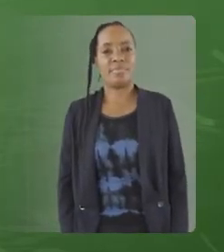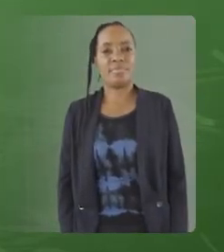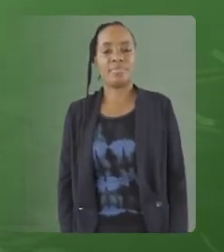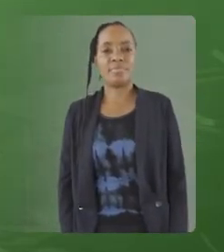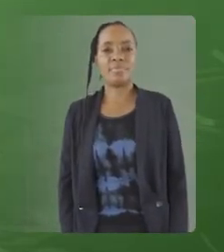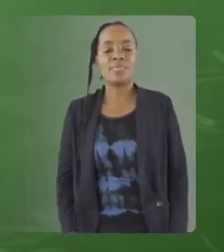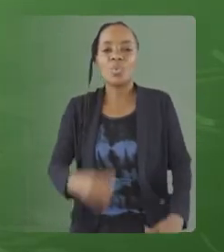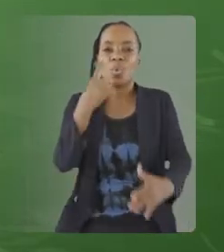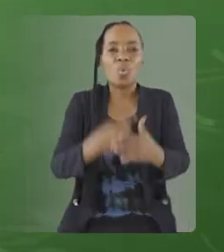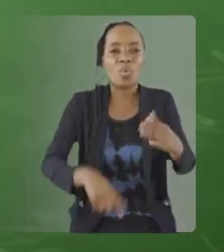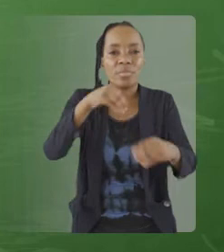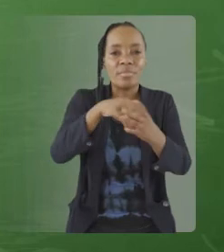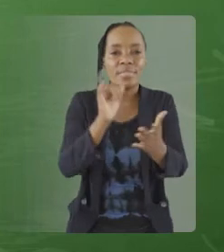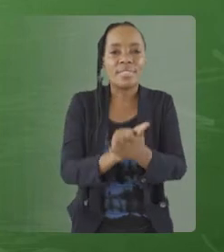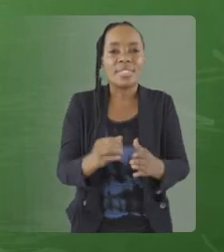Que contient cette boîte?